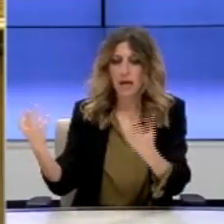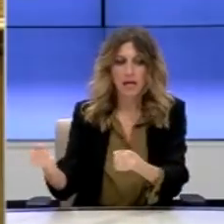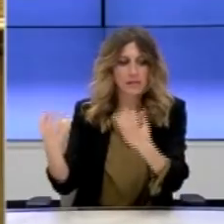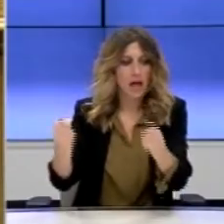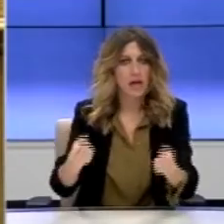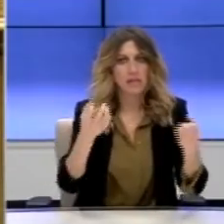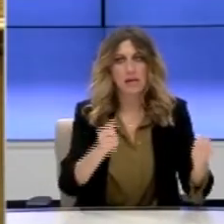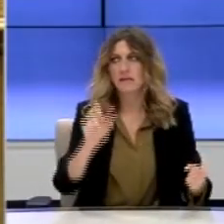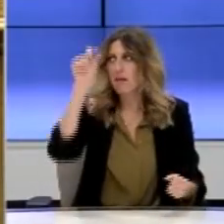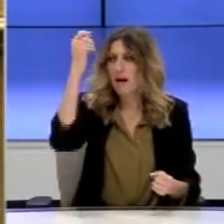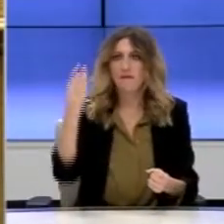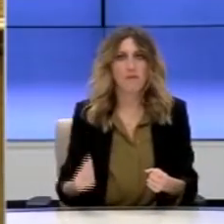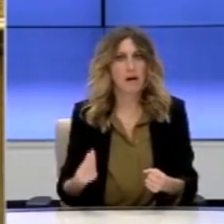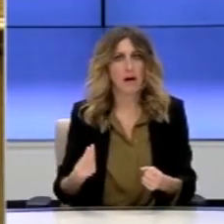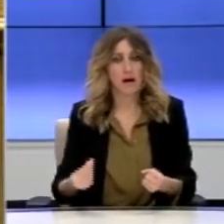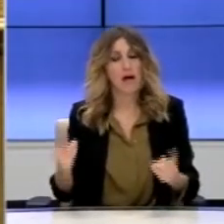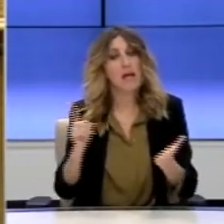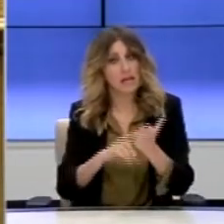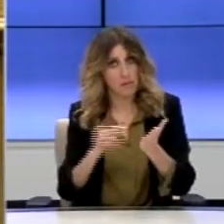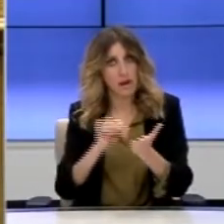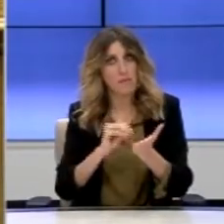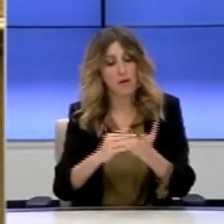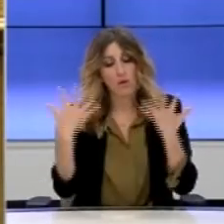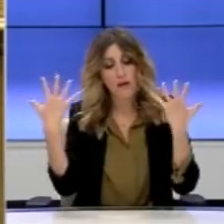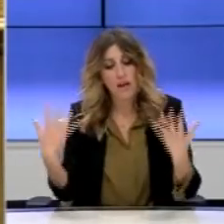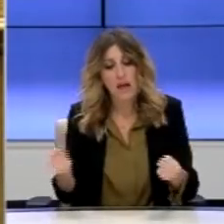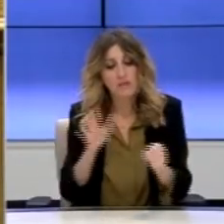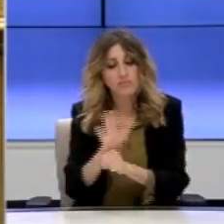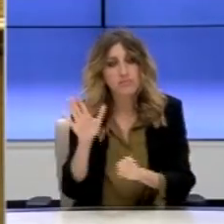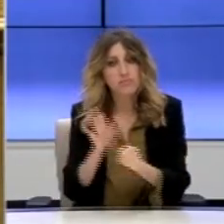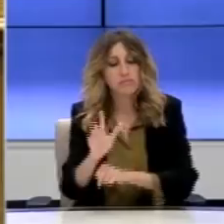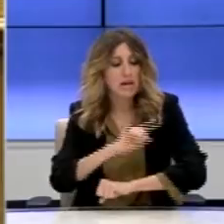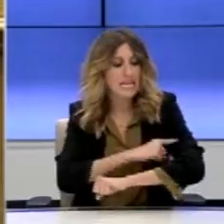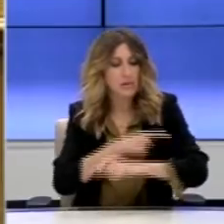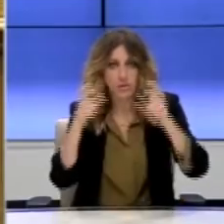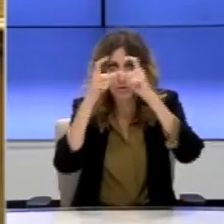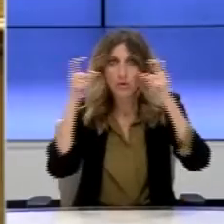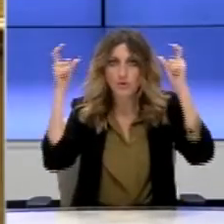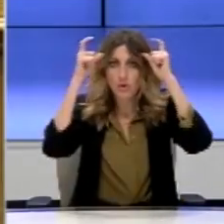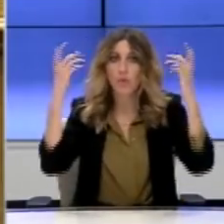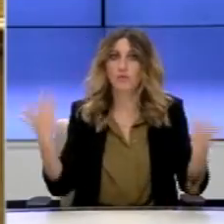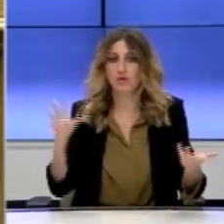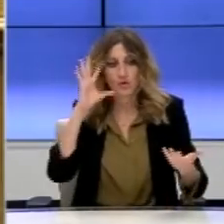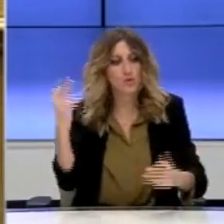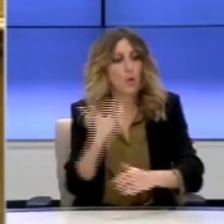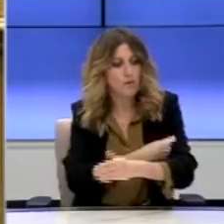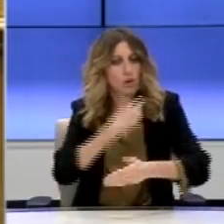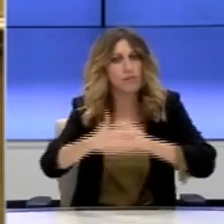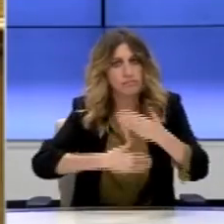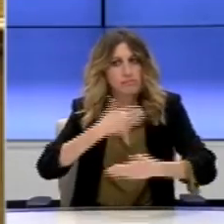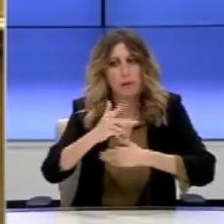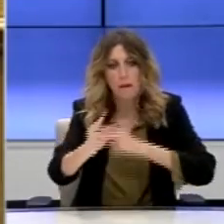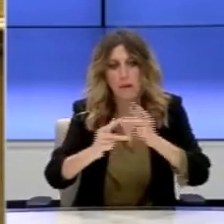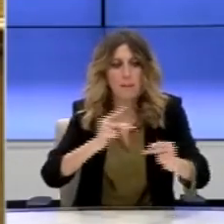προσωπικό. Δυστυχώς όμως, όλοι όσοι κυβερνήσατε αυτό εδώ τον τόπο, απαξιώσατε την